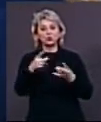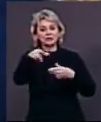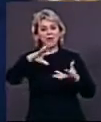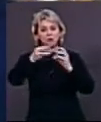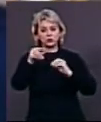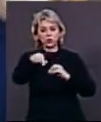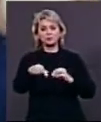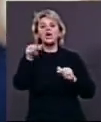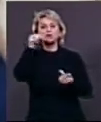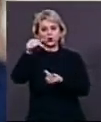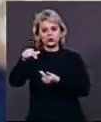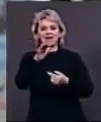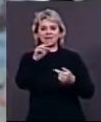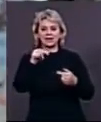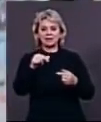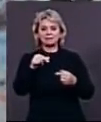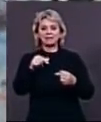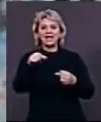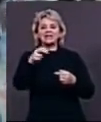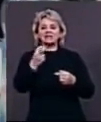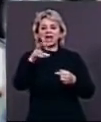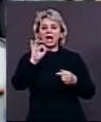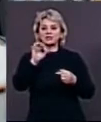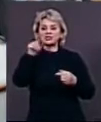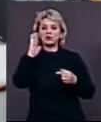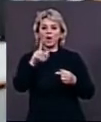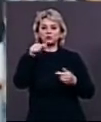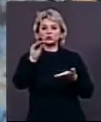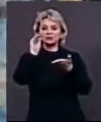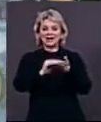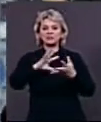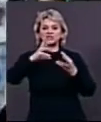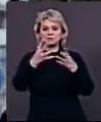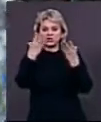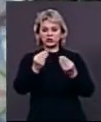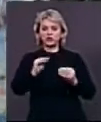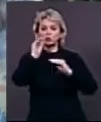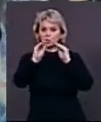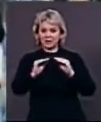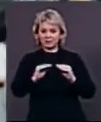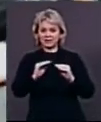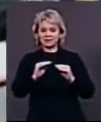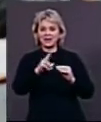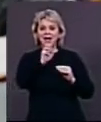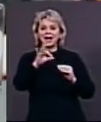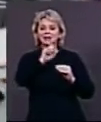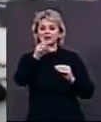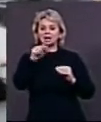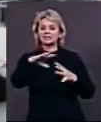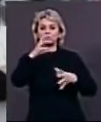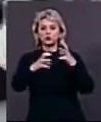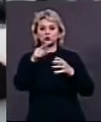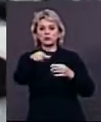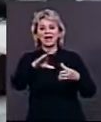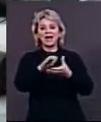объеме и в точное время. 13 октября будет отмечаться Всемирный день удобрений. Как раз